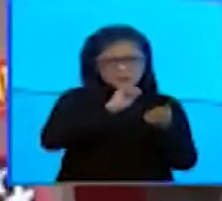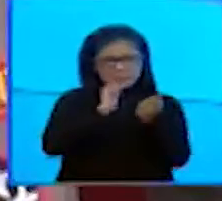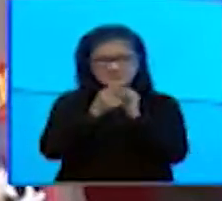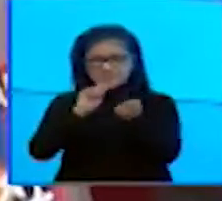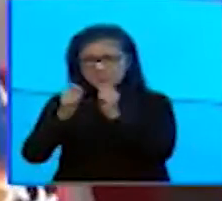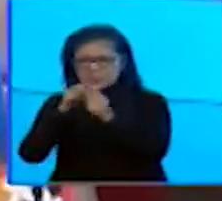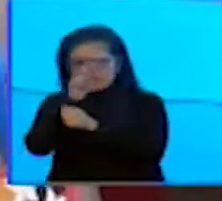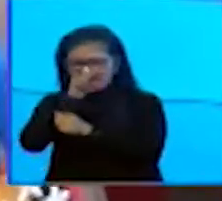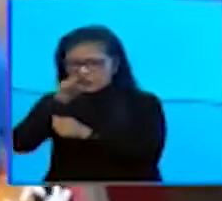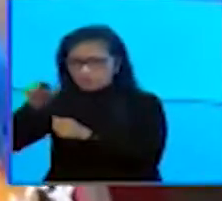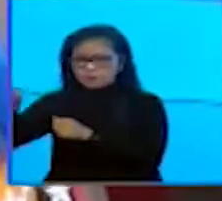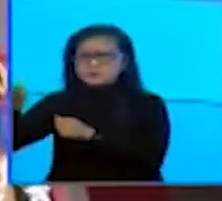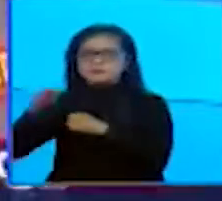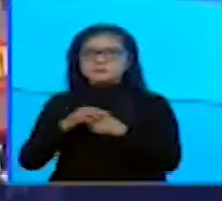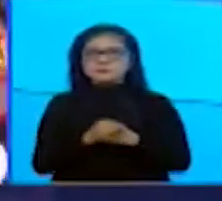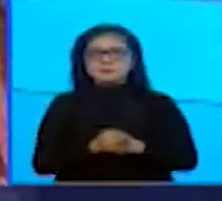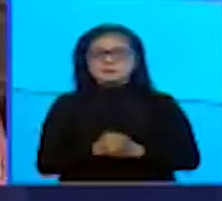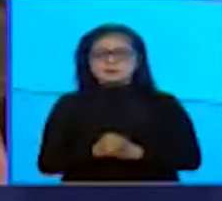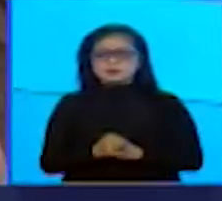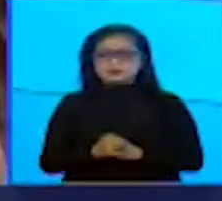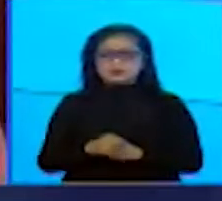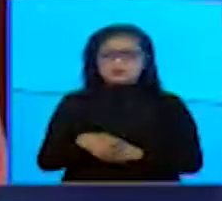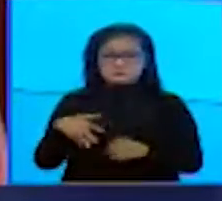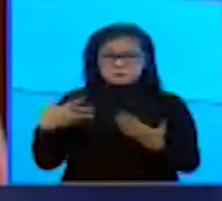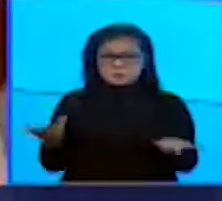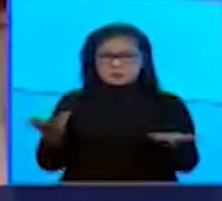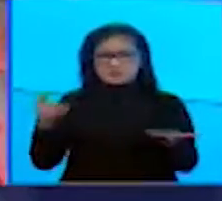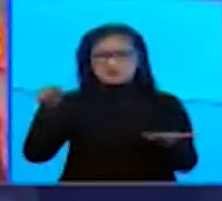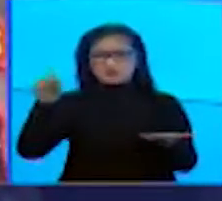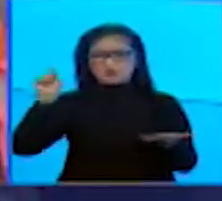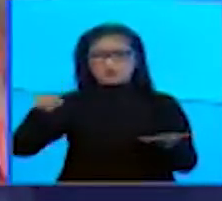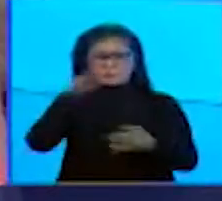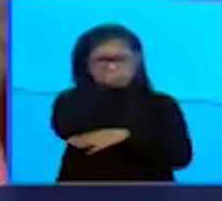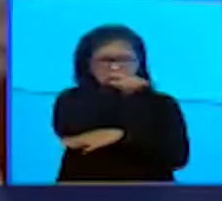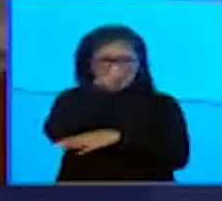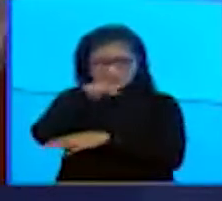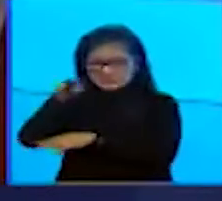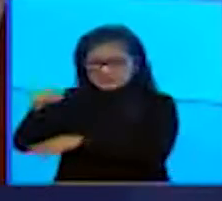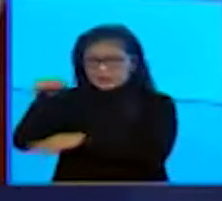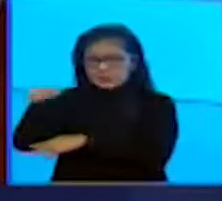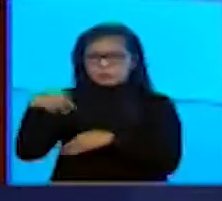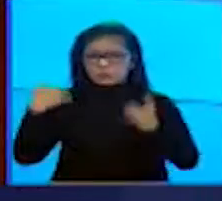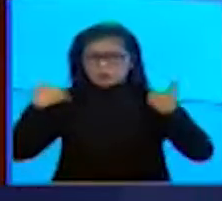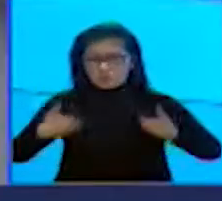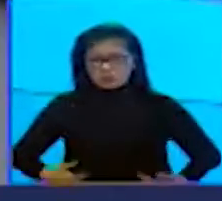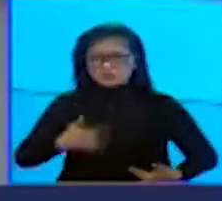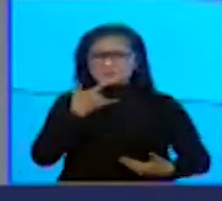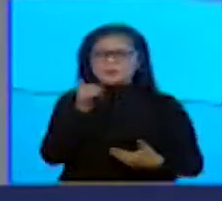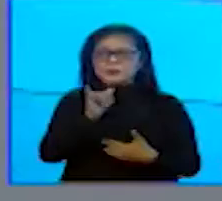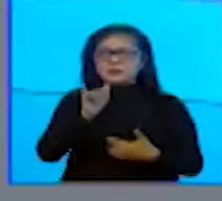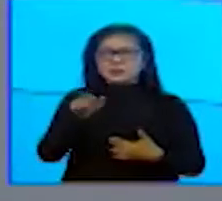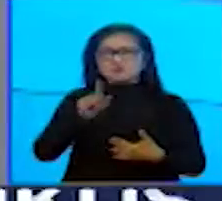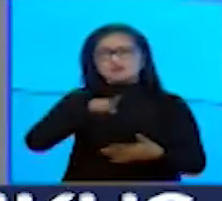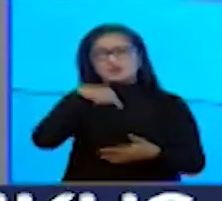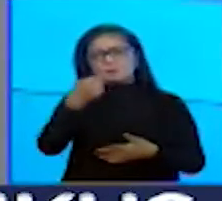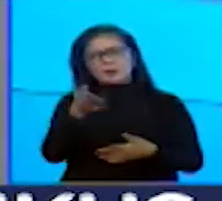yang... Ya, sanksi operasi ini adalah operasi manusiaan, jadi tindakan kita tetap persuasif, humanis. Tidak hanya